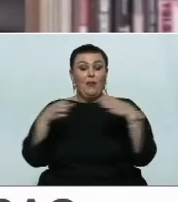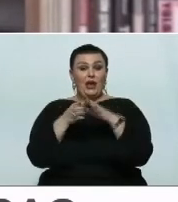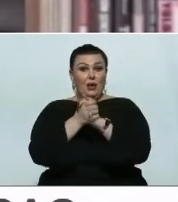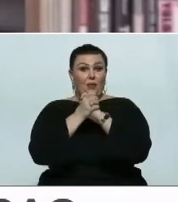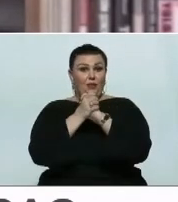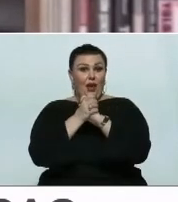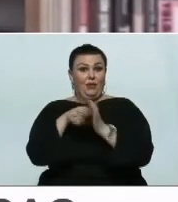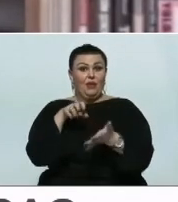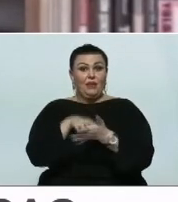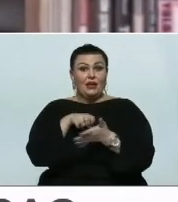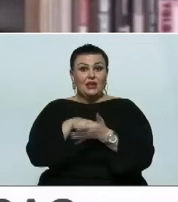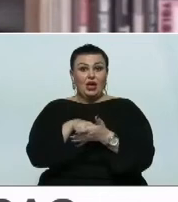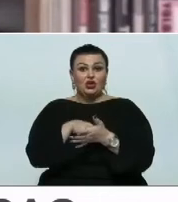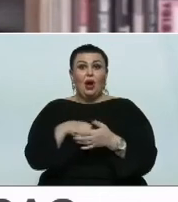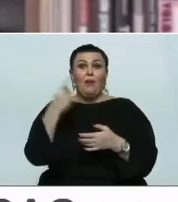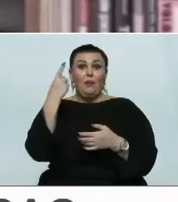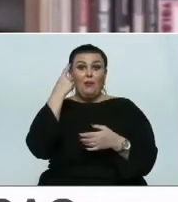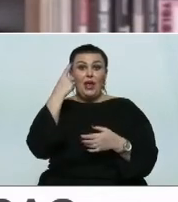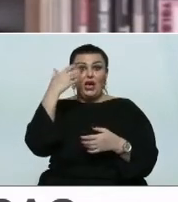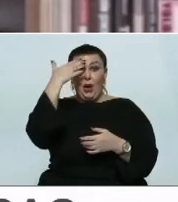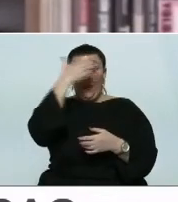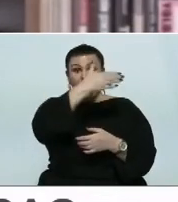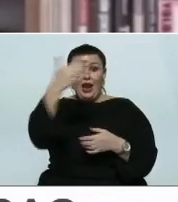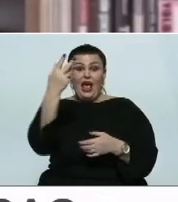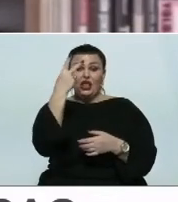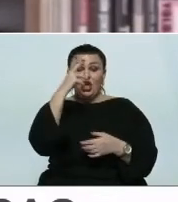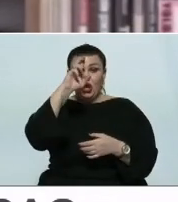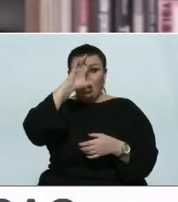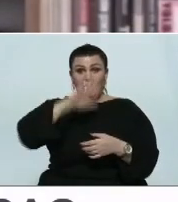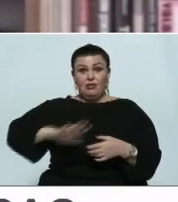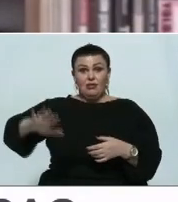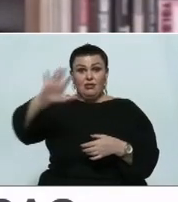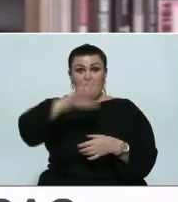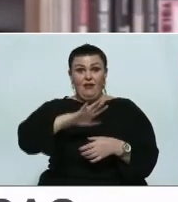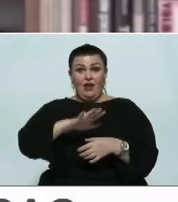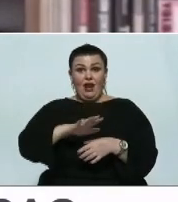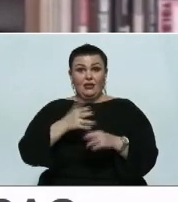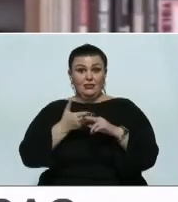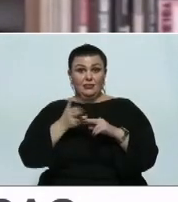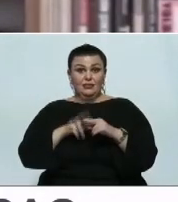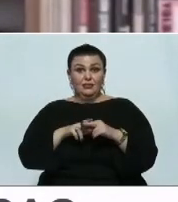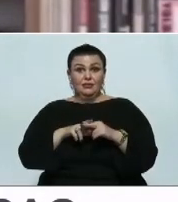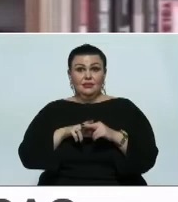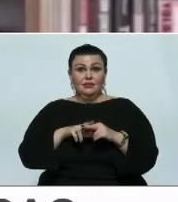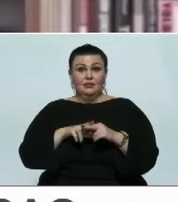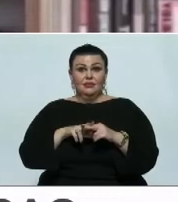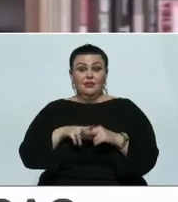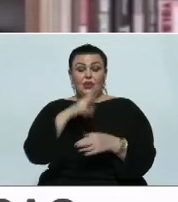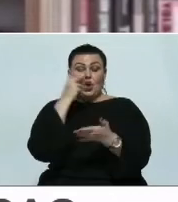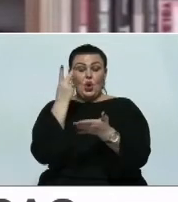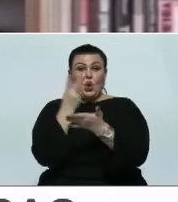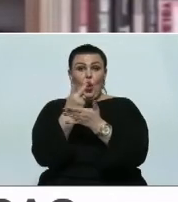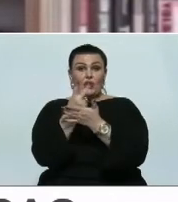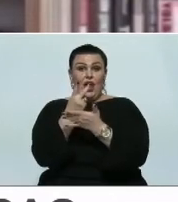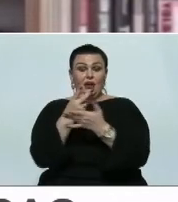mesajı açısından, yani bir millet, iki devlet olmanın aynı zamanda sahada da fiilen